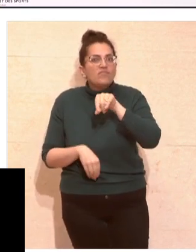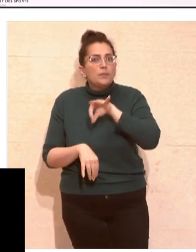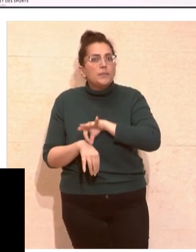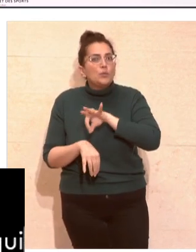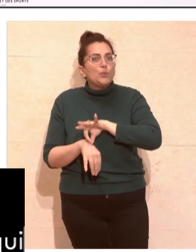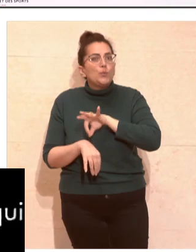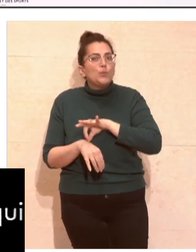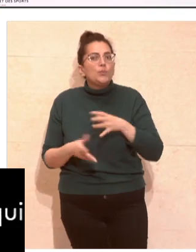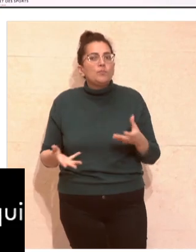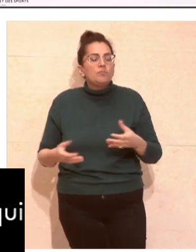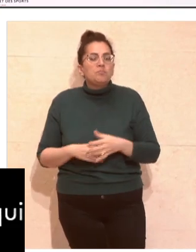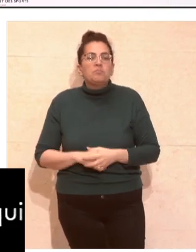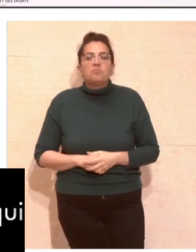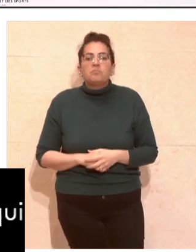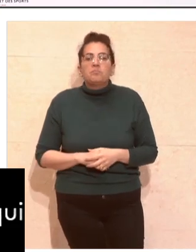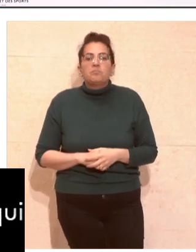règle.